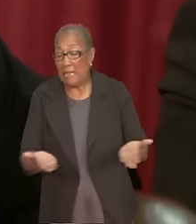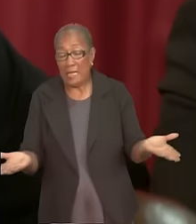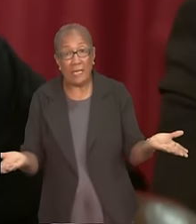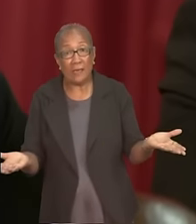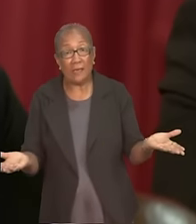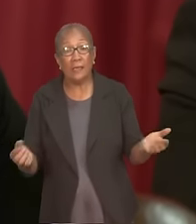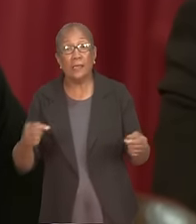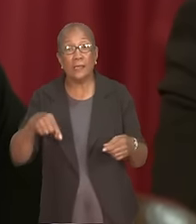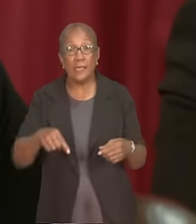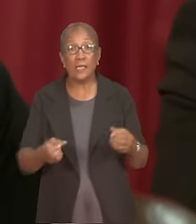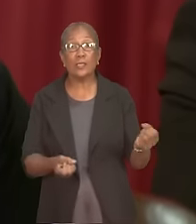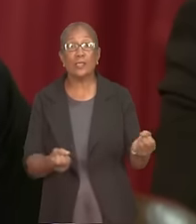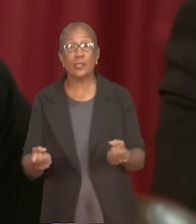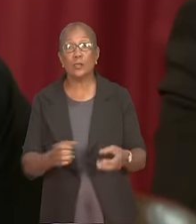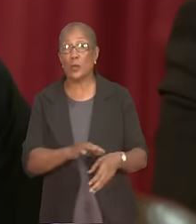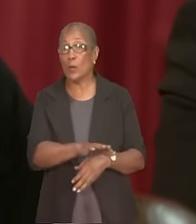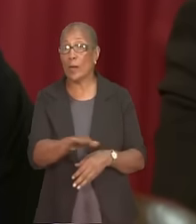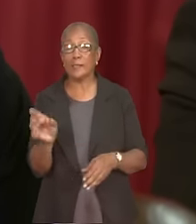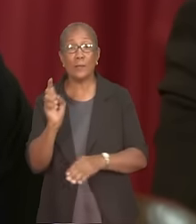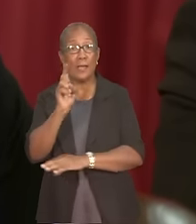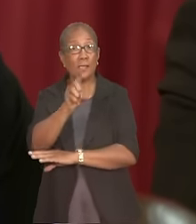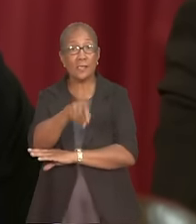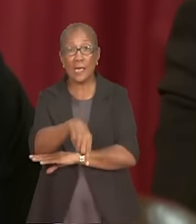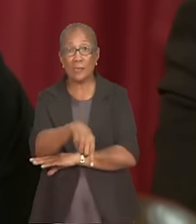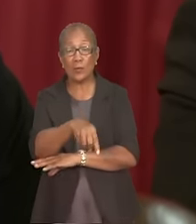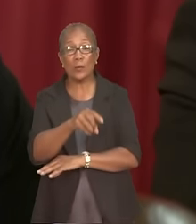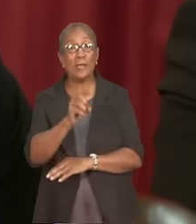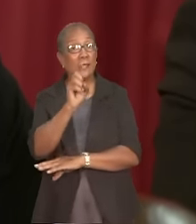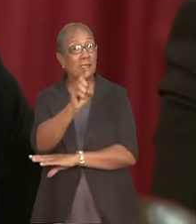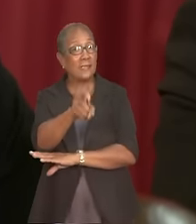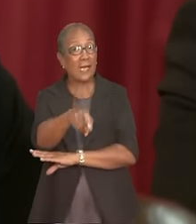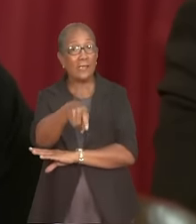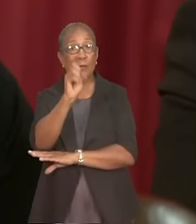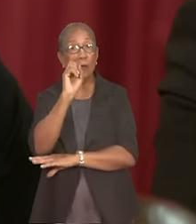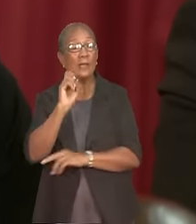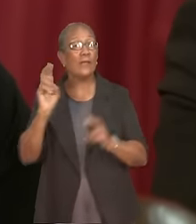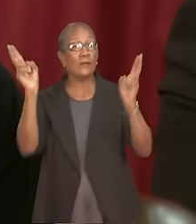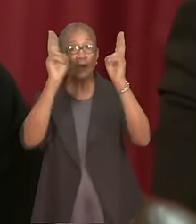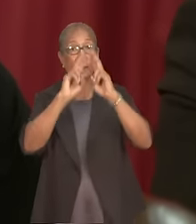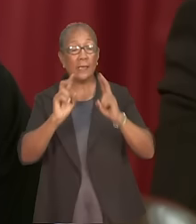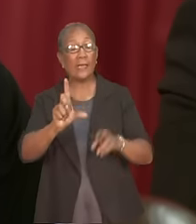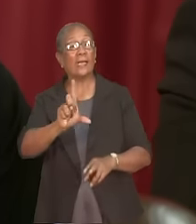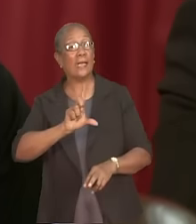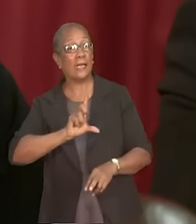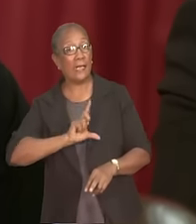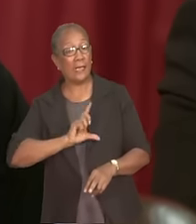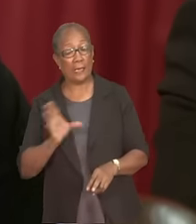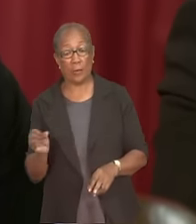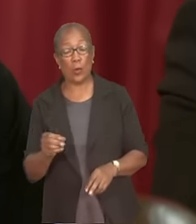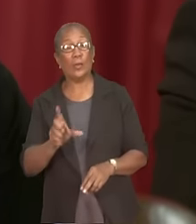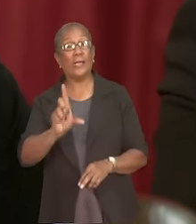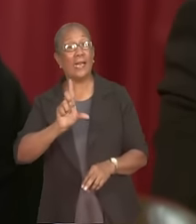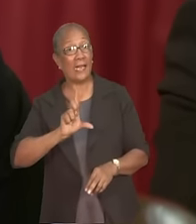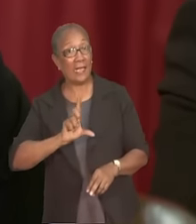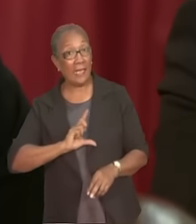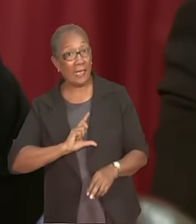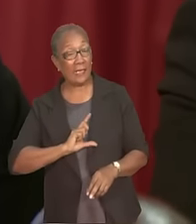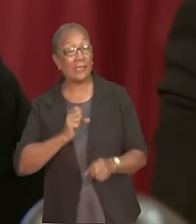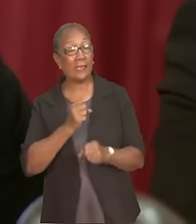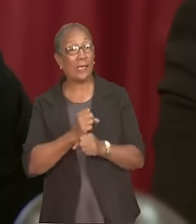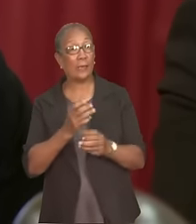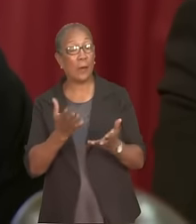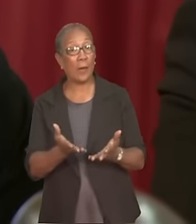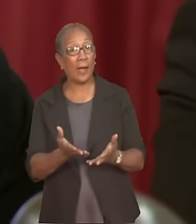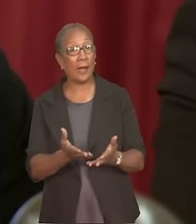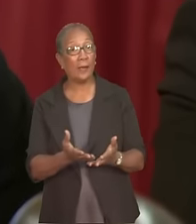soortgelijke situatie bij staatsolie. Staatsolie heeft internationale leningen en bij die leningen zijn er afspraken gemaakt